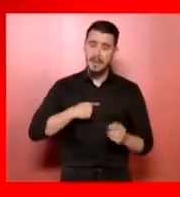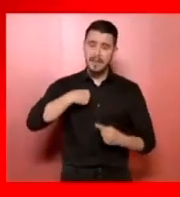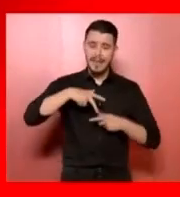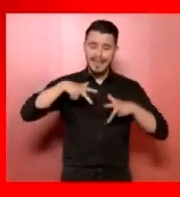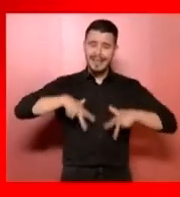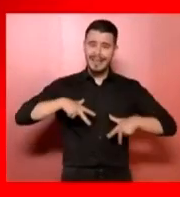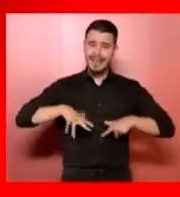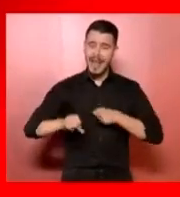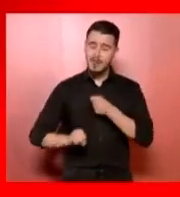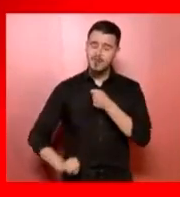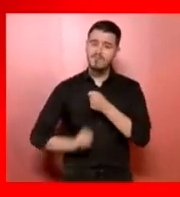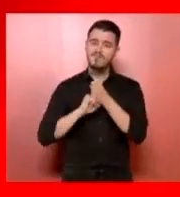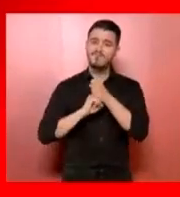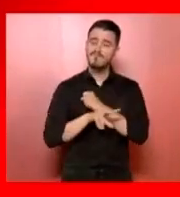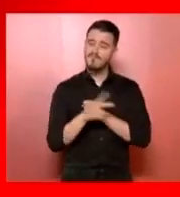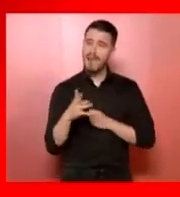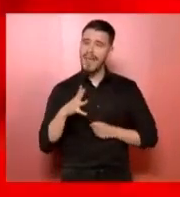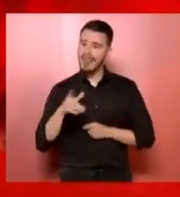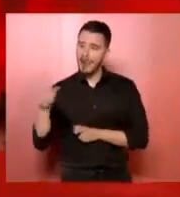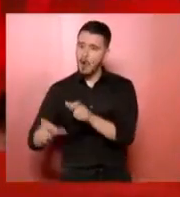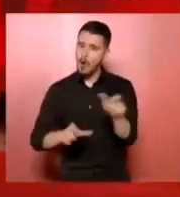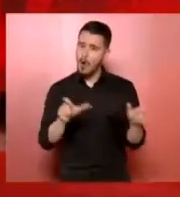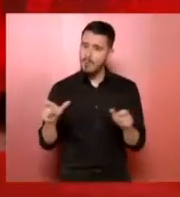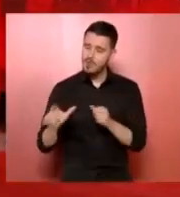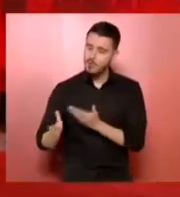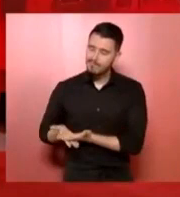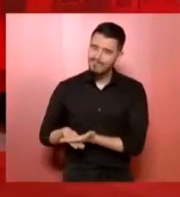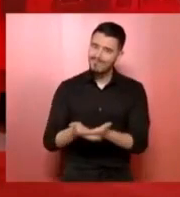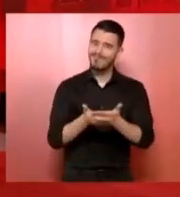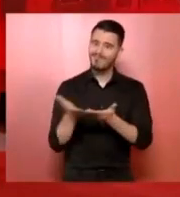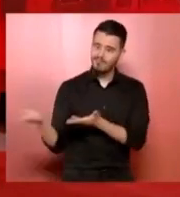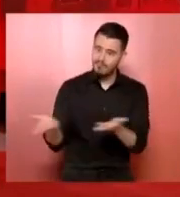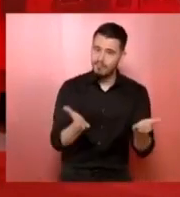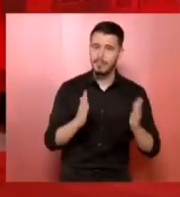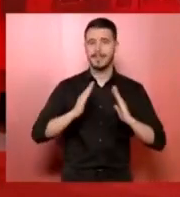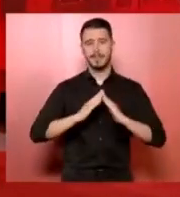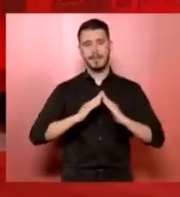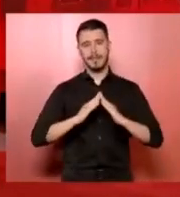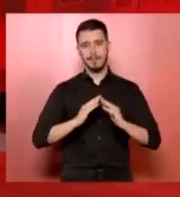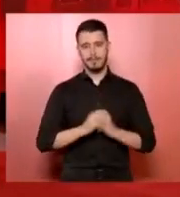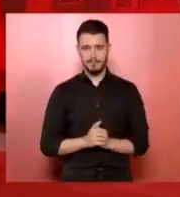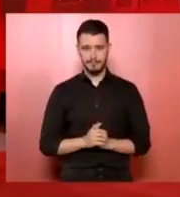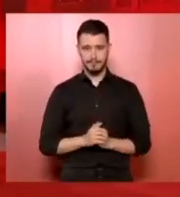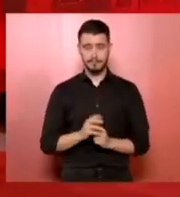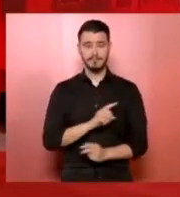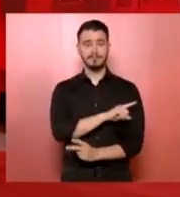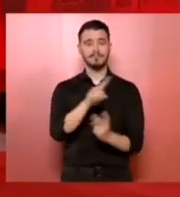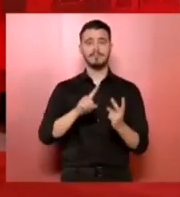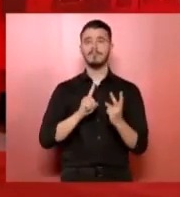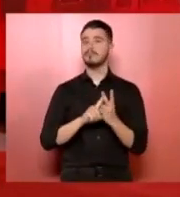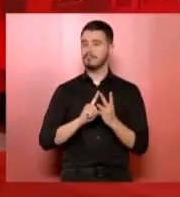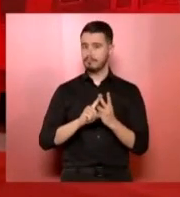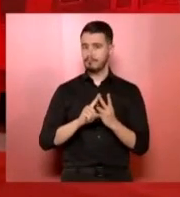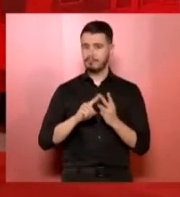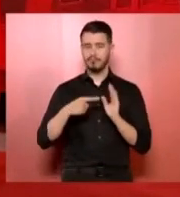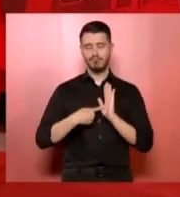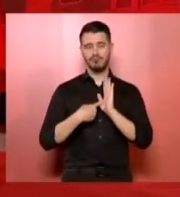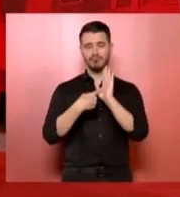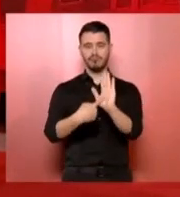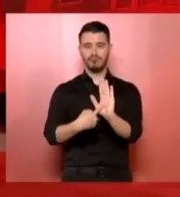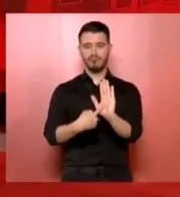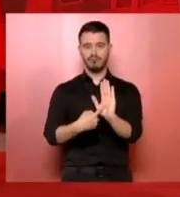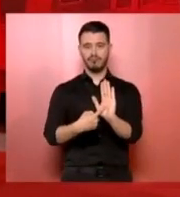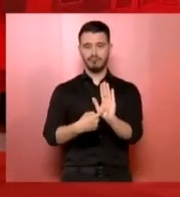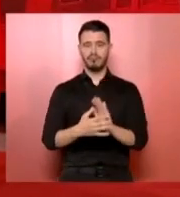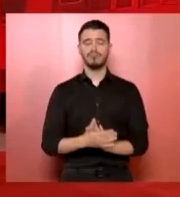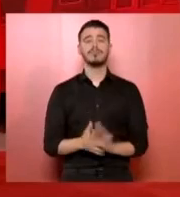δίπλα για αυτούς τους ανθρώπους. Πάμε τώρα στο δεύτερο που πρέπει να παρουσιάσω, που είναι